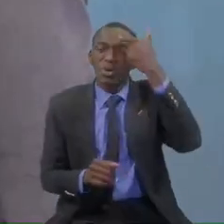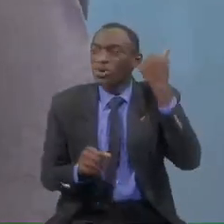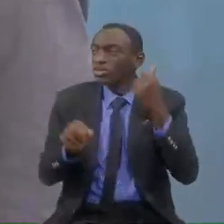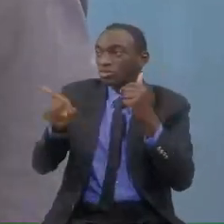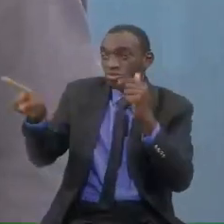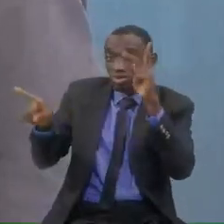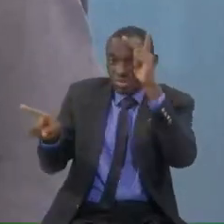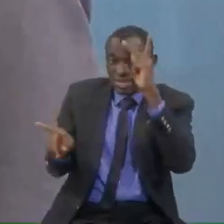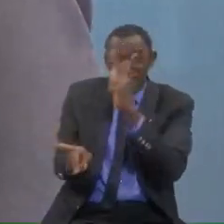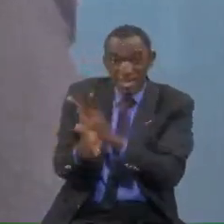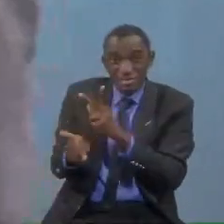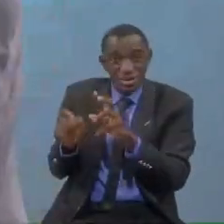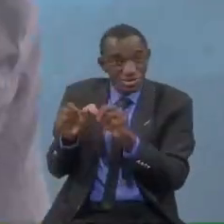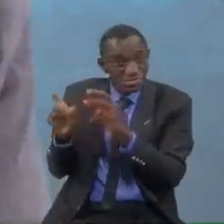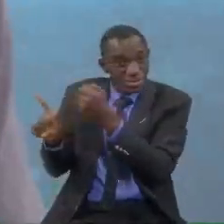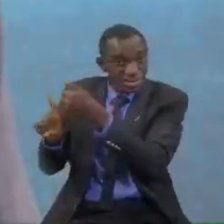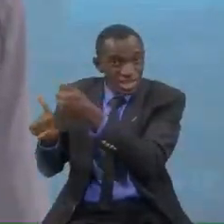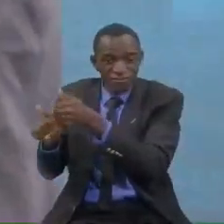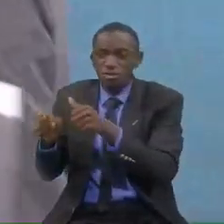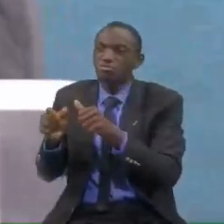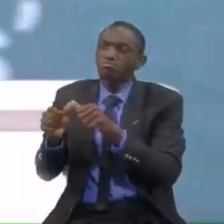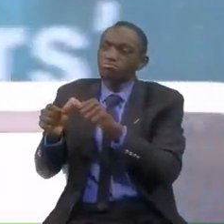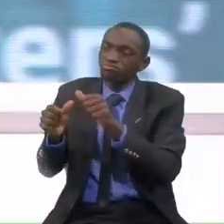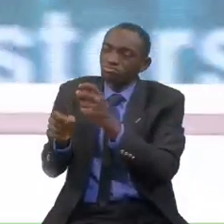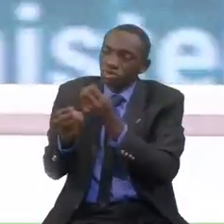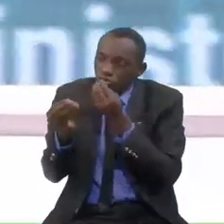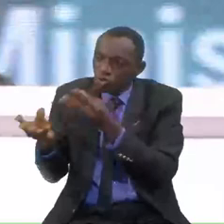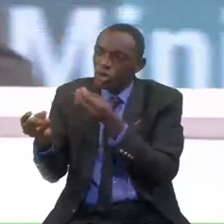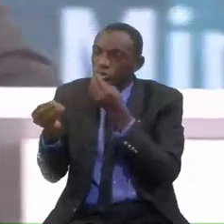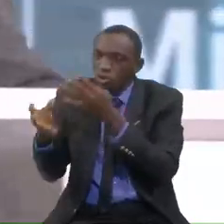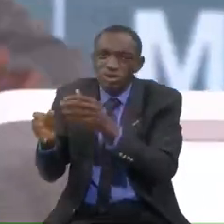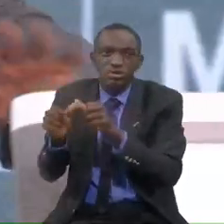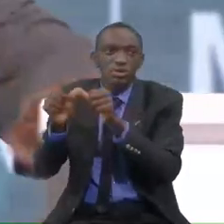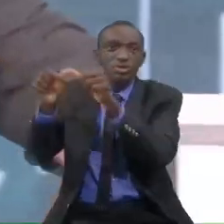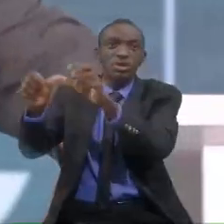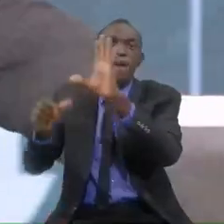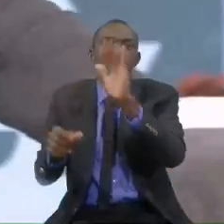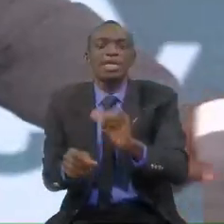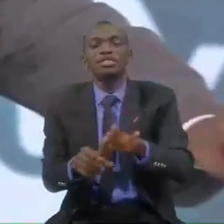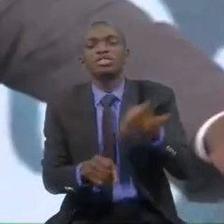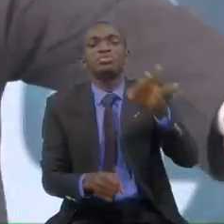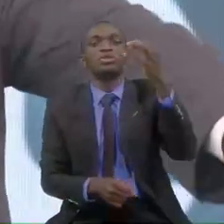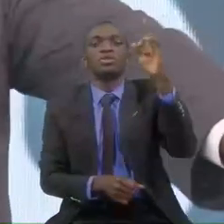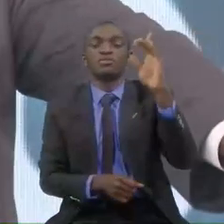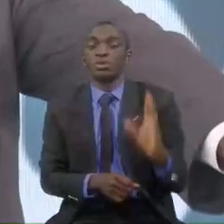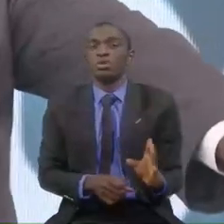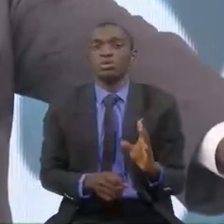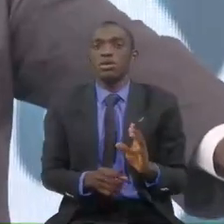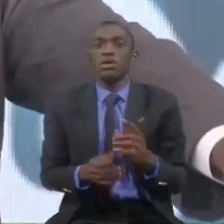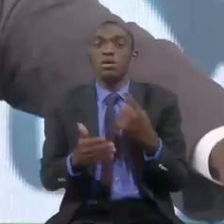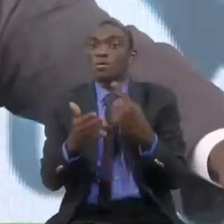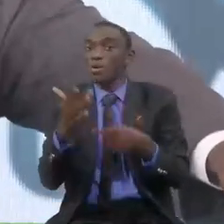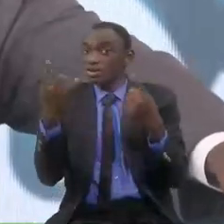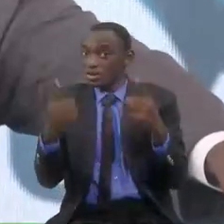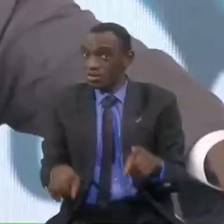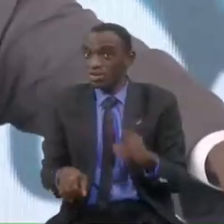Parce que je me suis gardé nourri par l'Esprit de Dieu. C'est ce que vous devez faire. Alors ce qui est arrivé, c'est que l'homme